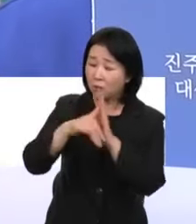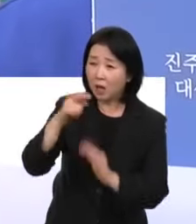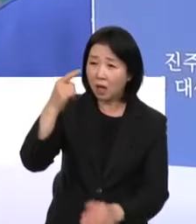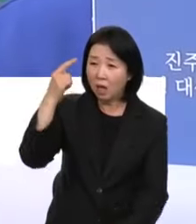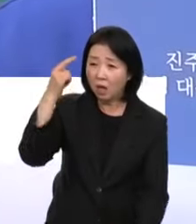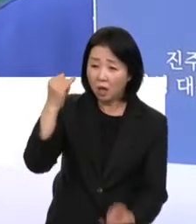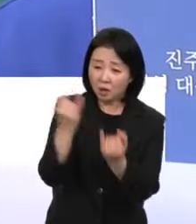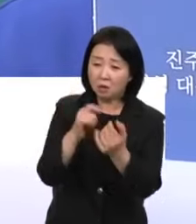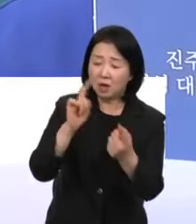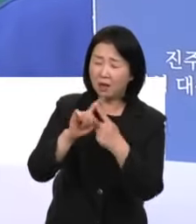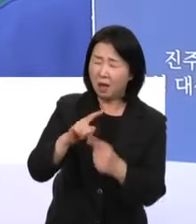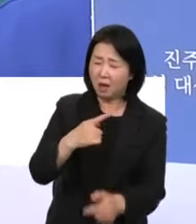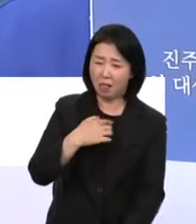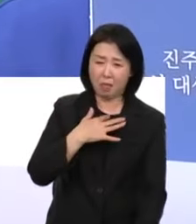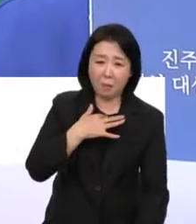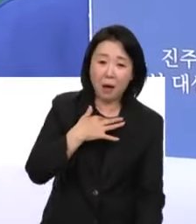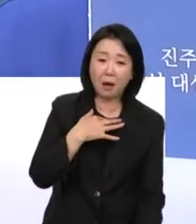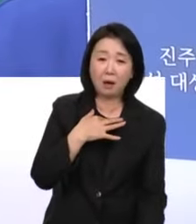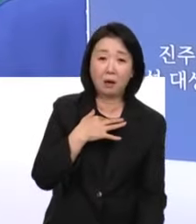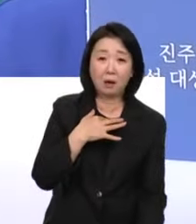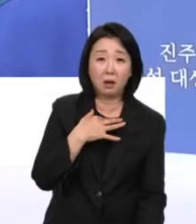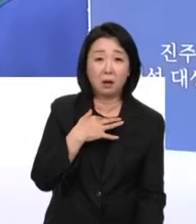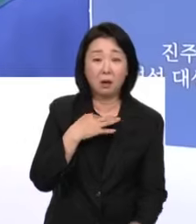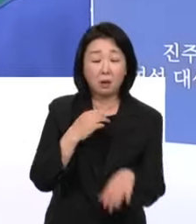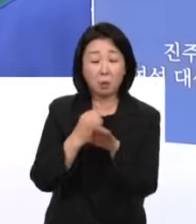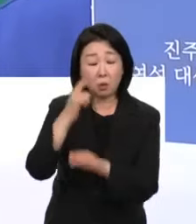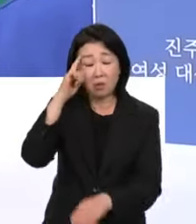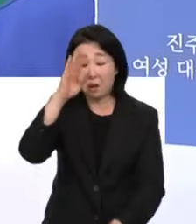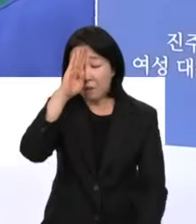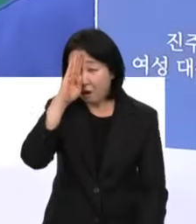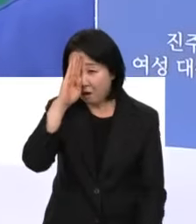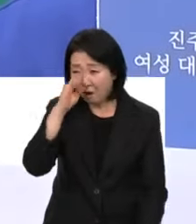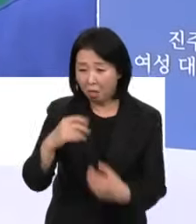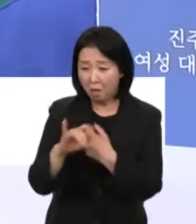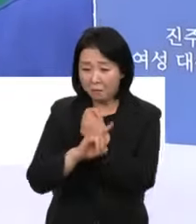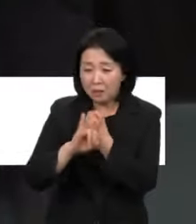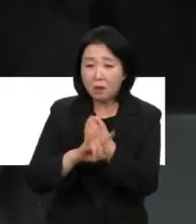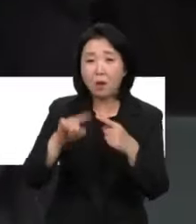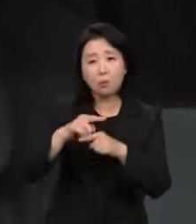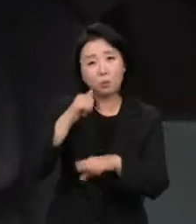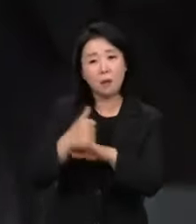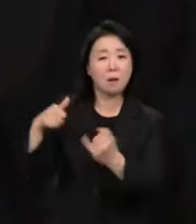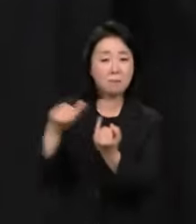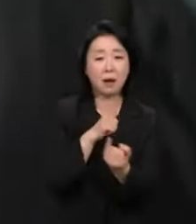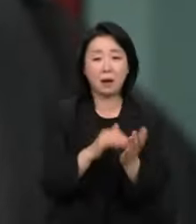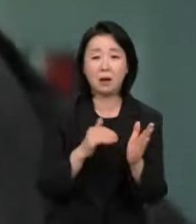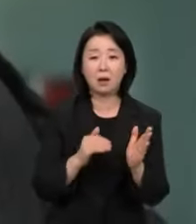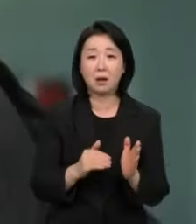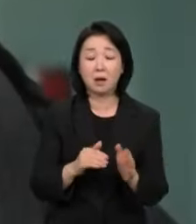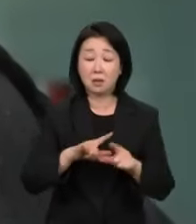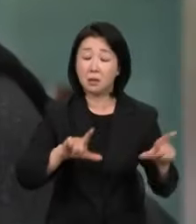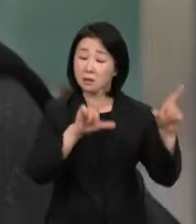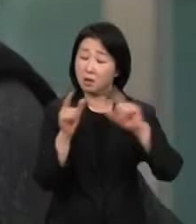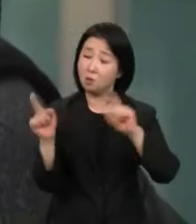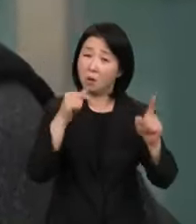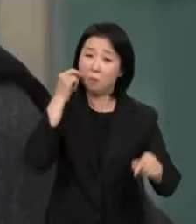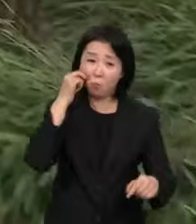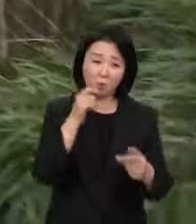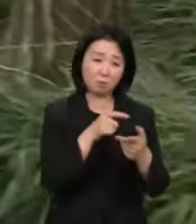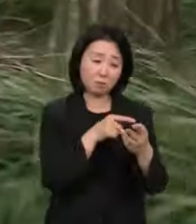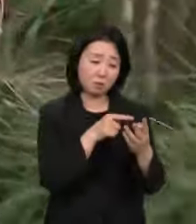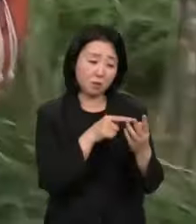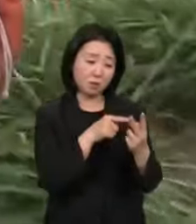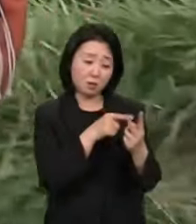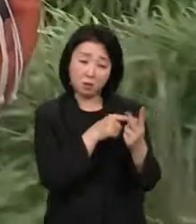대한 혐오인식이 질환을 빙자해서 그렇게 표출된 것입니다. 일상을 회복하지 못한 피해자들은